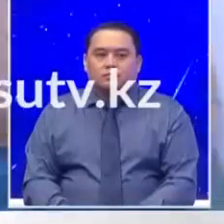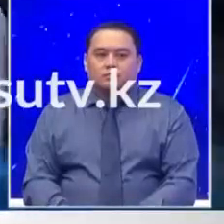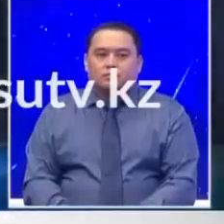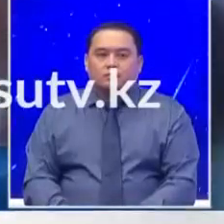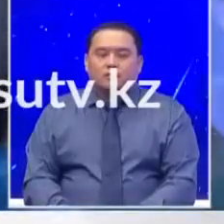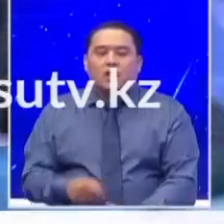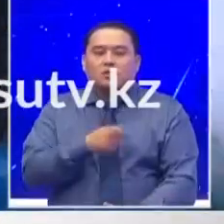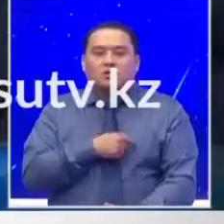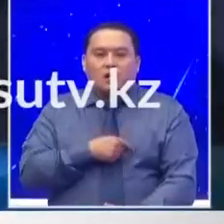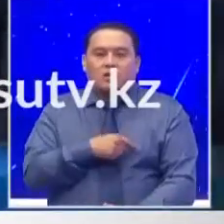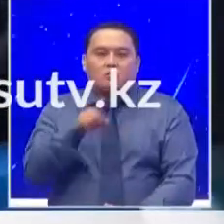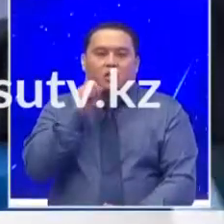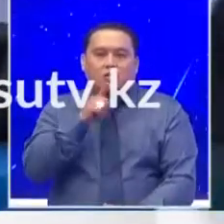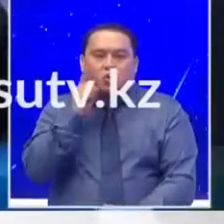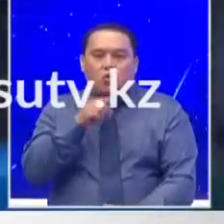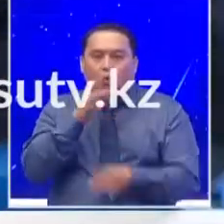надеемся на его, что он